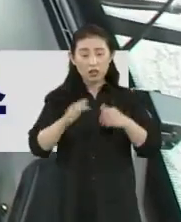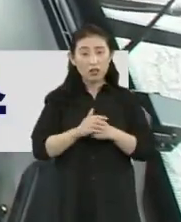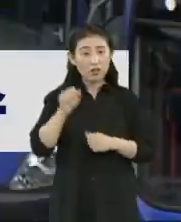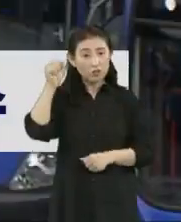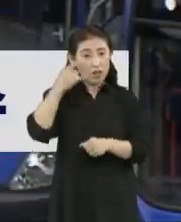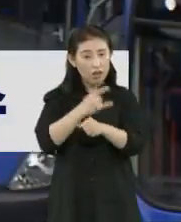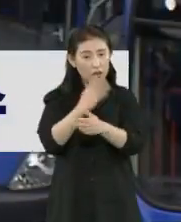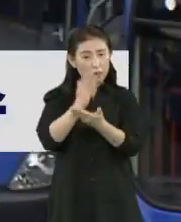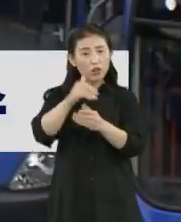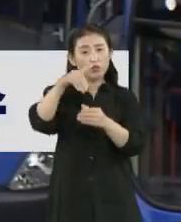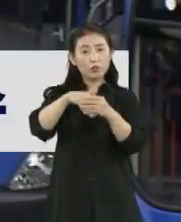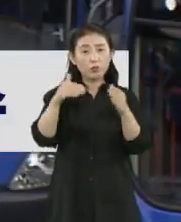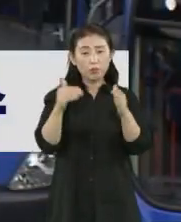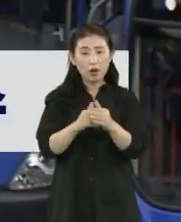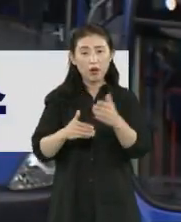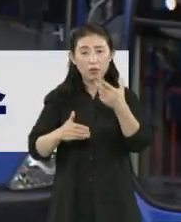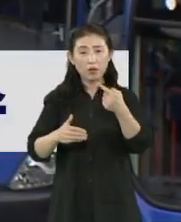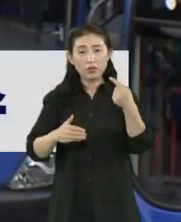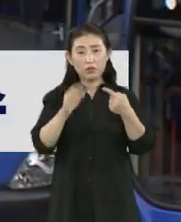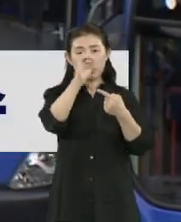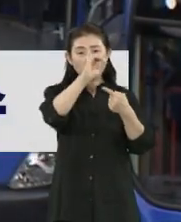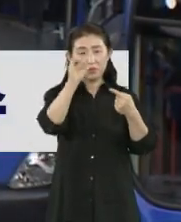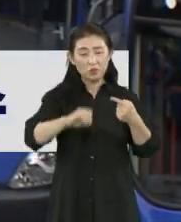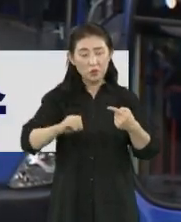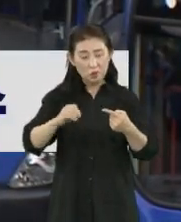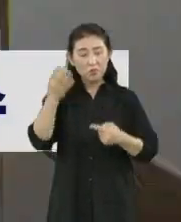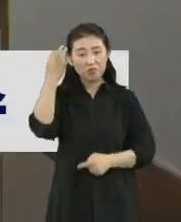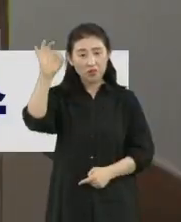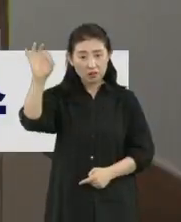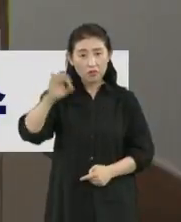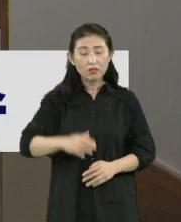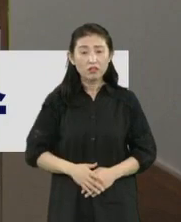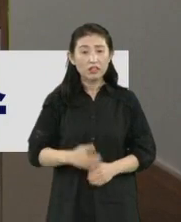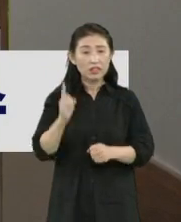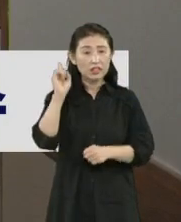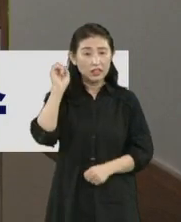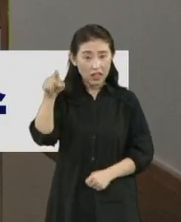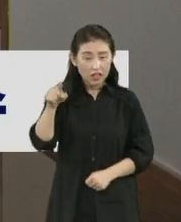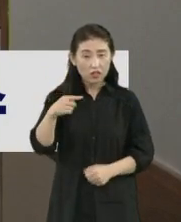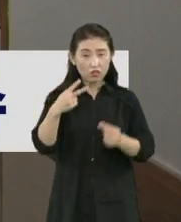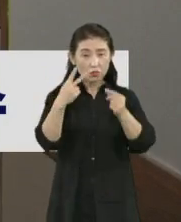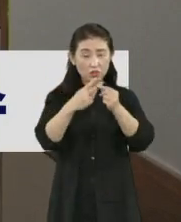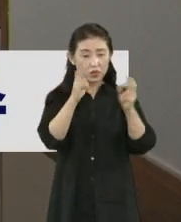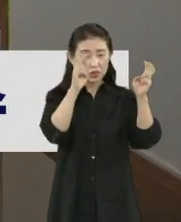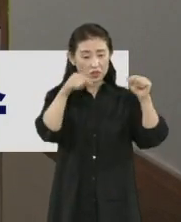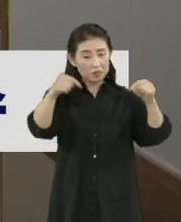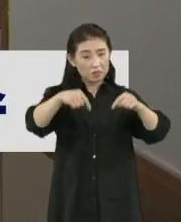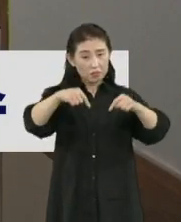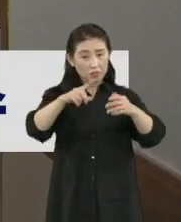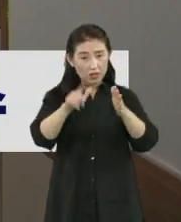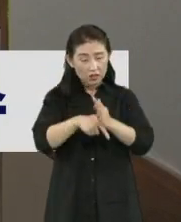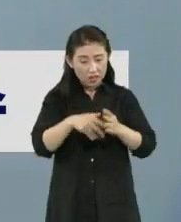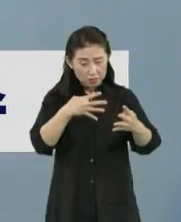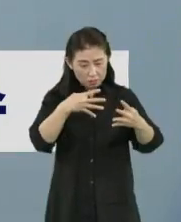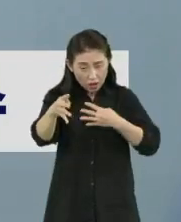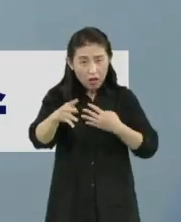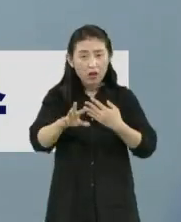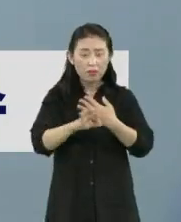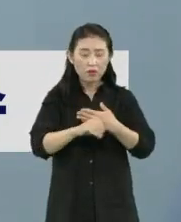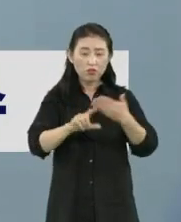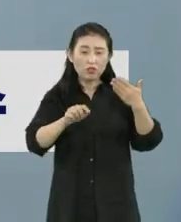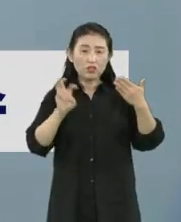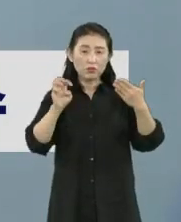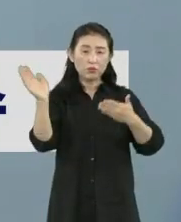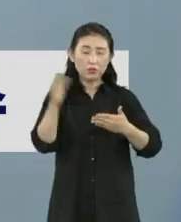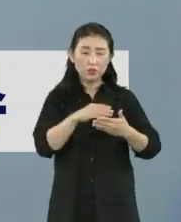찬반 투표를 진행해 81%가 파업에 찬성했으며 내일 예정된 2차 노사조정회의에서도 합의점을 찾지